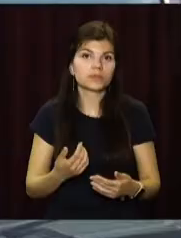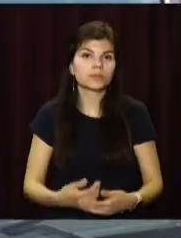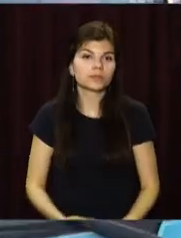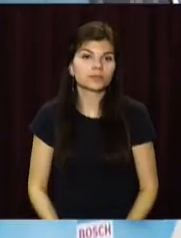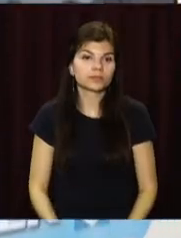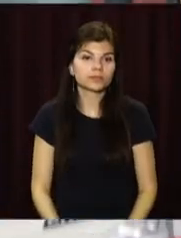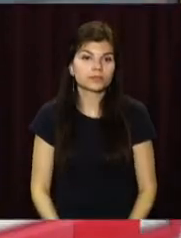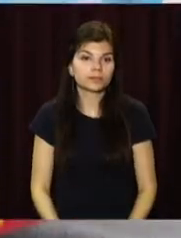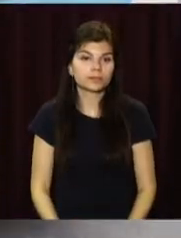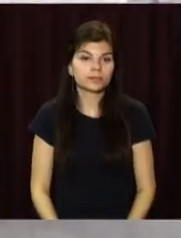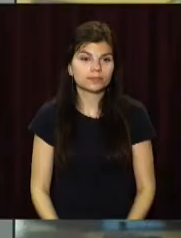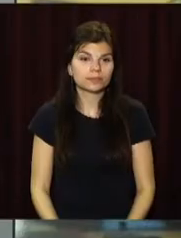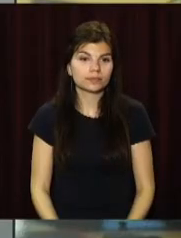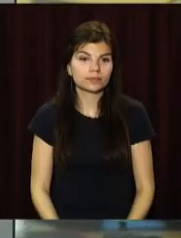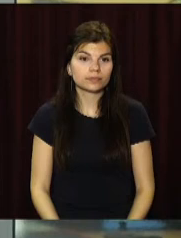«Опен'юз», телеканал «Відкритий».